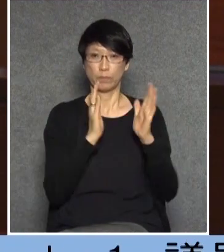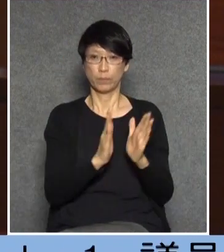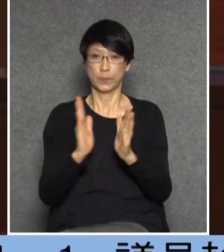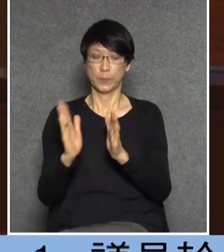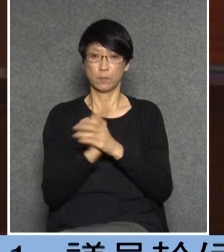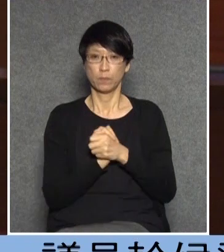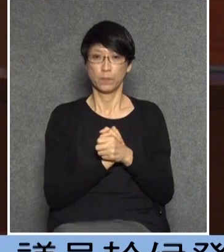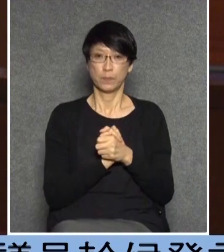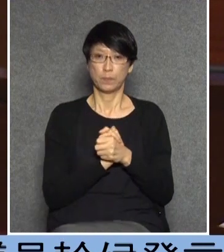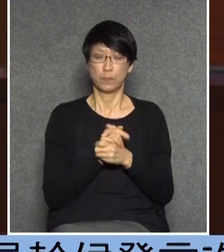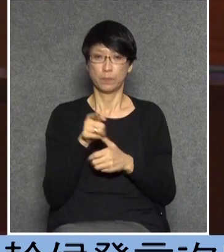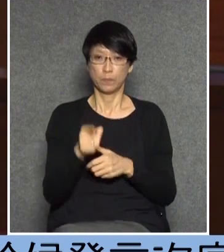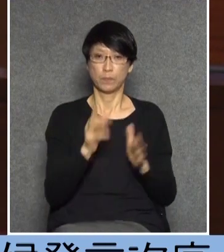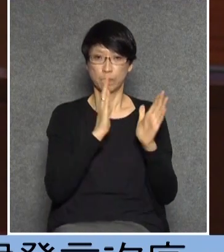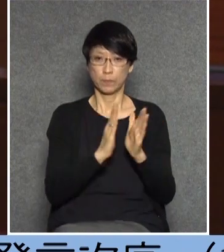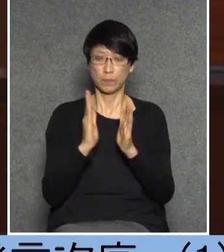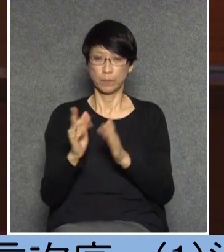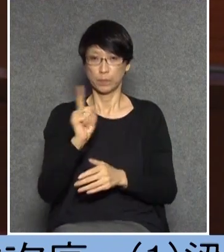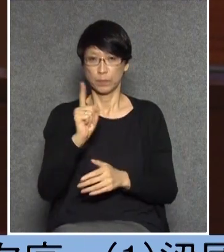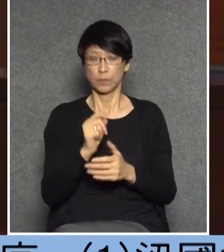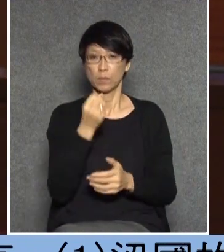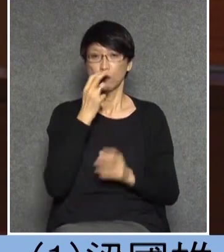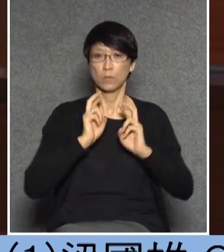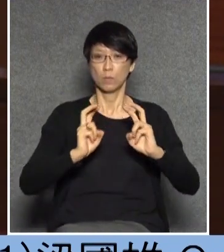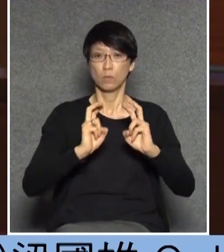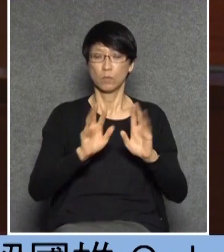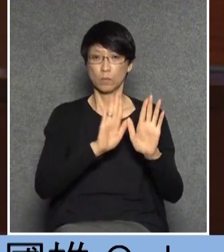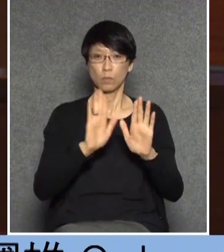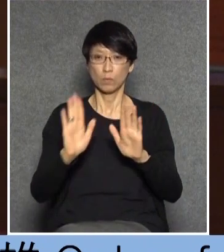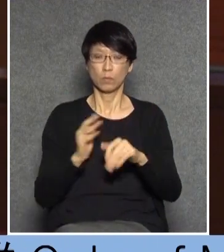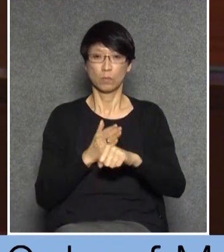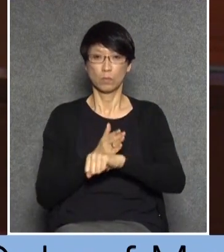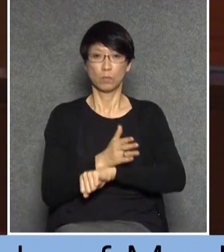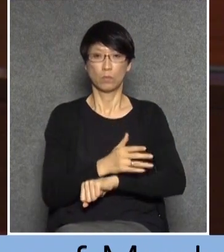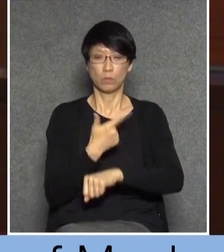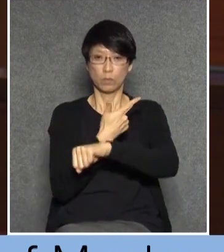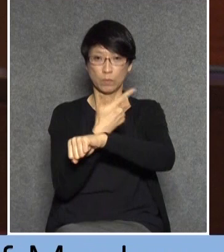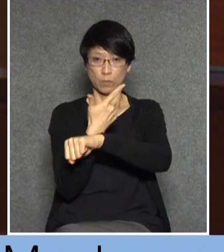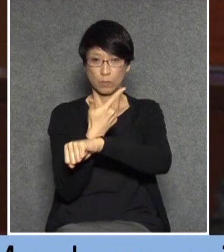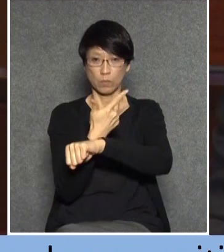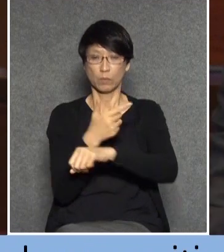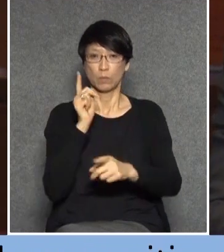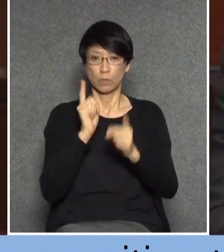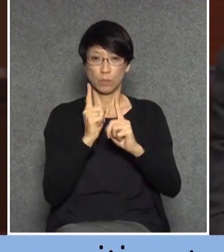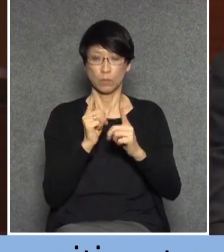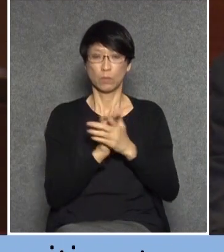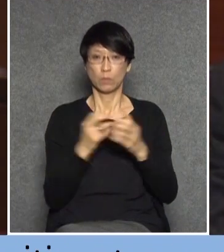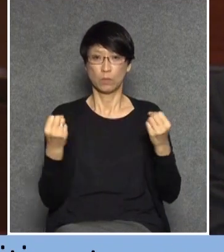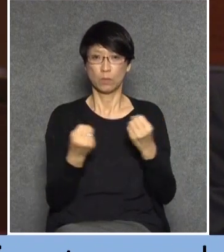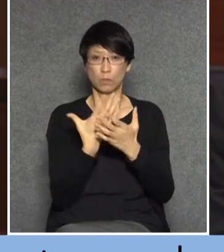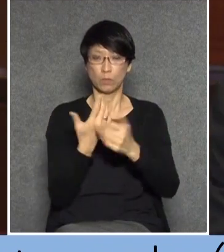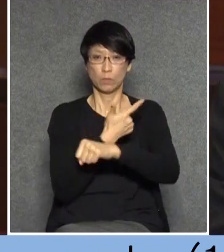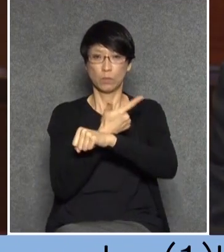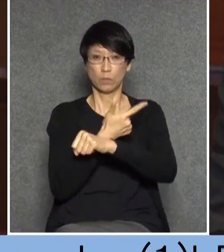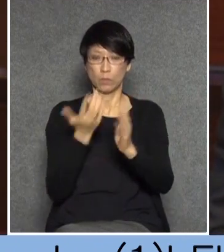係嘛？呢個服務表現安排就話咧，港鐵如果個服務受阻超過8分鐘，咁或者預計事故長達8分鐘